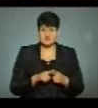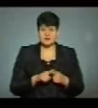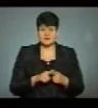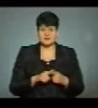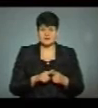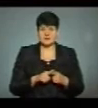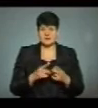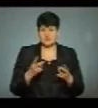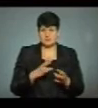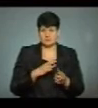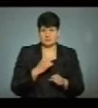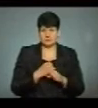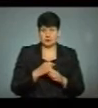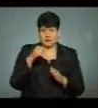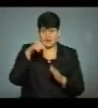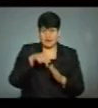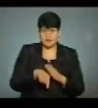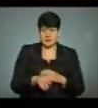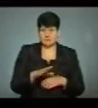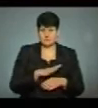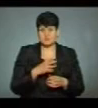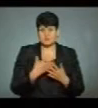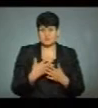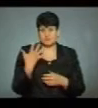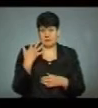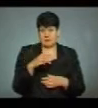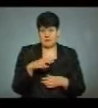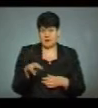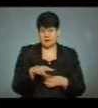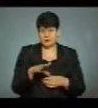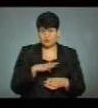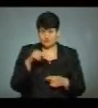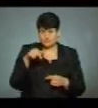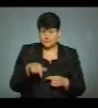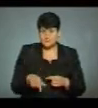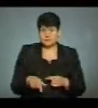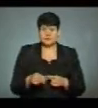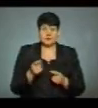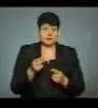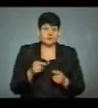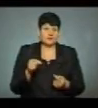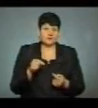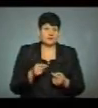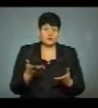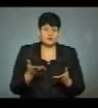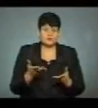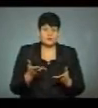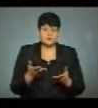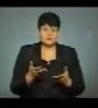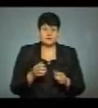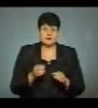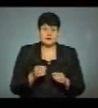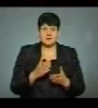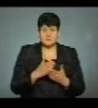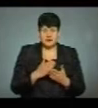бо глибина тих траншей становила близько 5 метрів, то відповідно до засобів безпеки мали